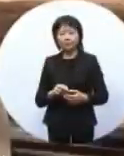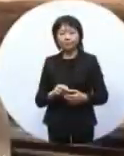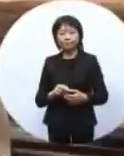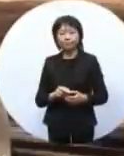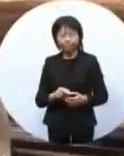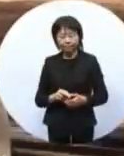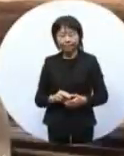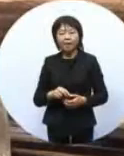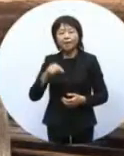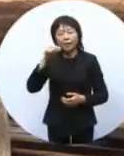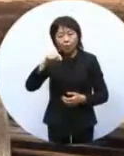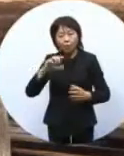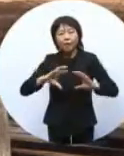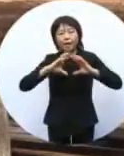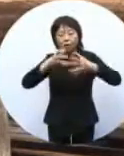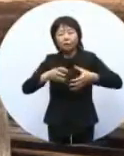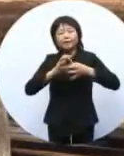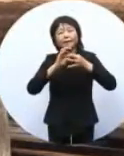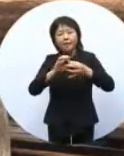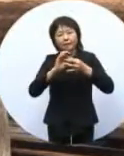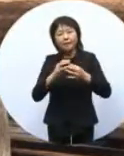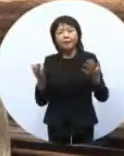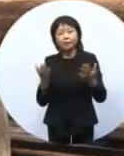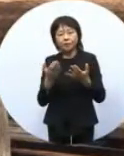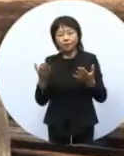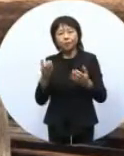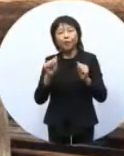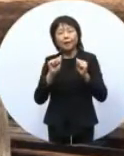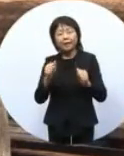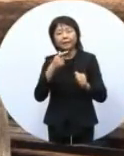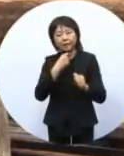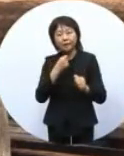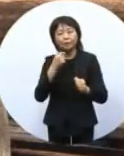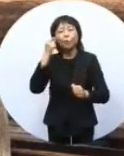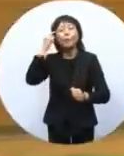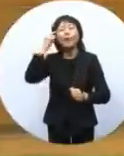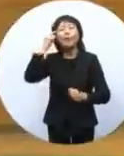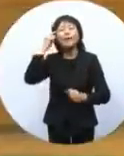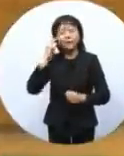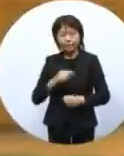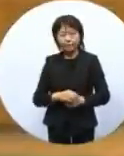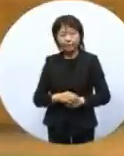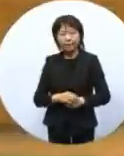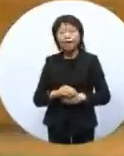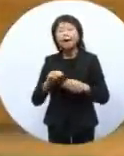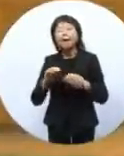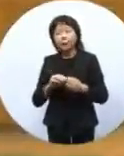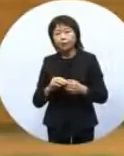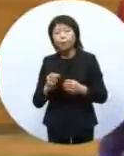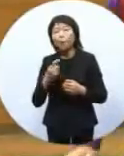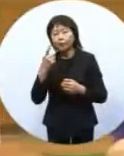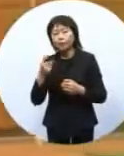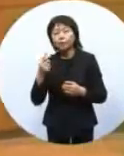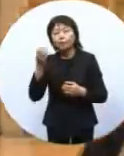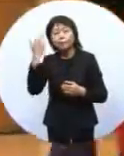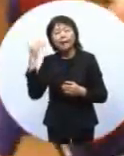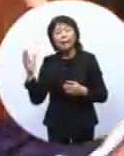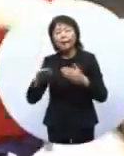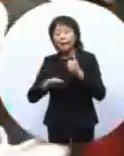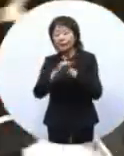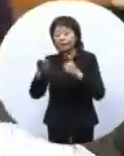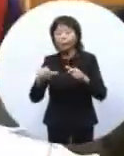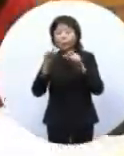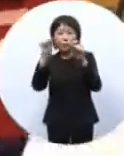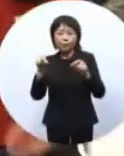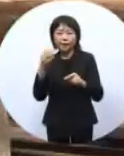はここでの国際関係の仕事には取り組んでみたいなということは考えています。あと合わせて昔から環境問題というのも興味がありましたので